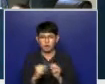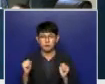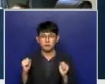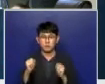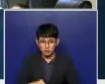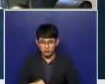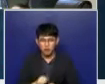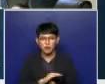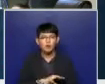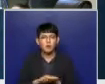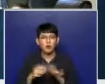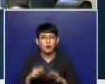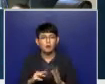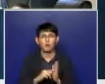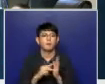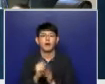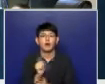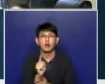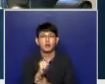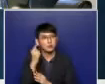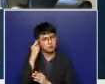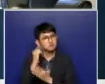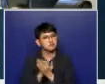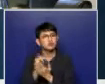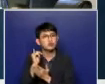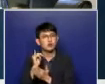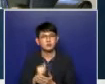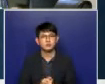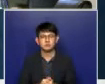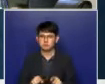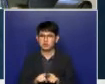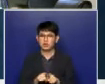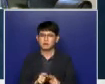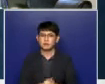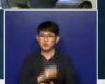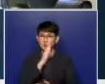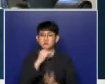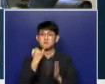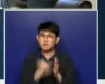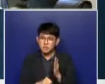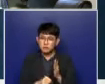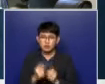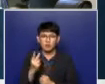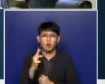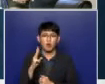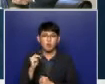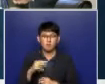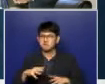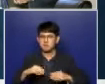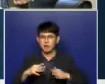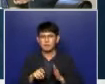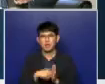สยามสแควร์ตรงนั้นแยกเป็น 2ทางตรงไปก็ออกไปทางอ่อนนุชสุดเขต